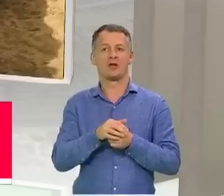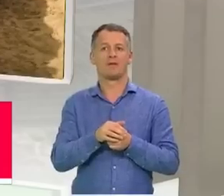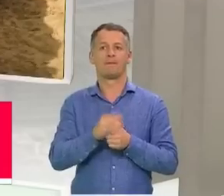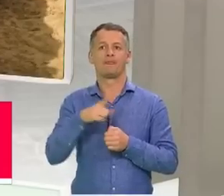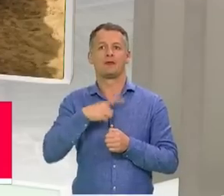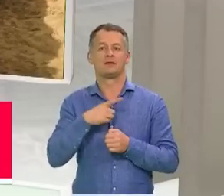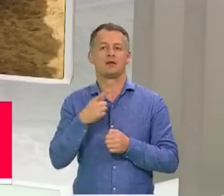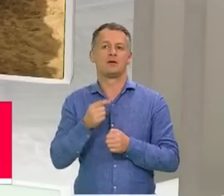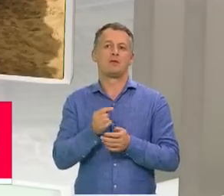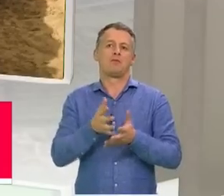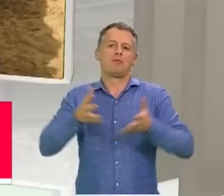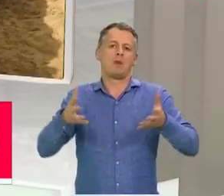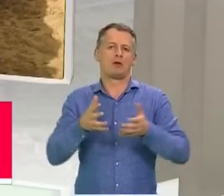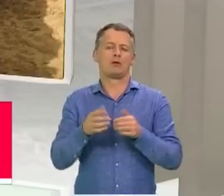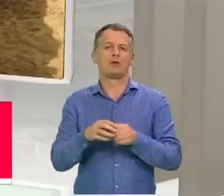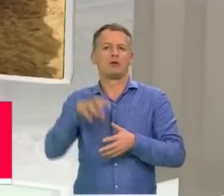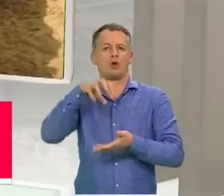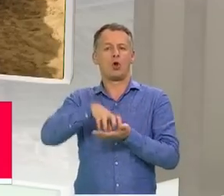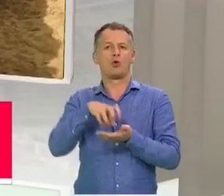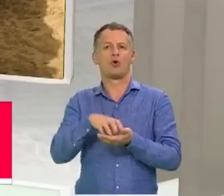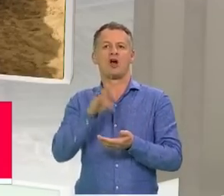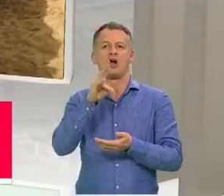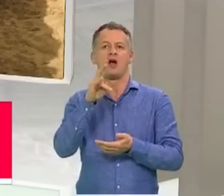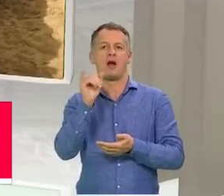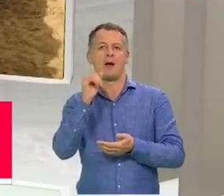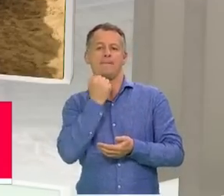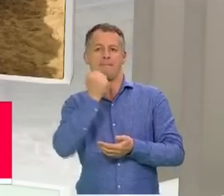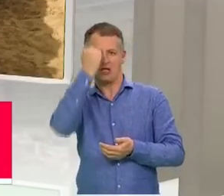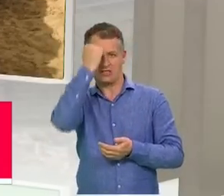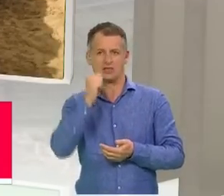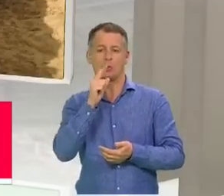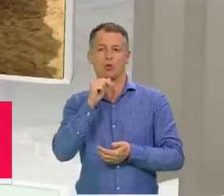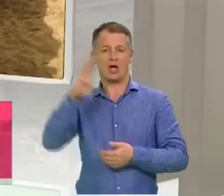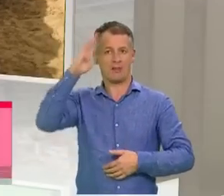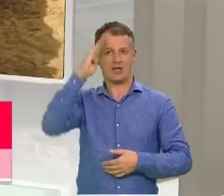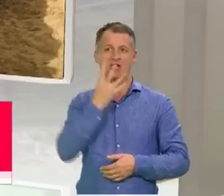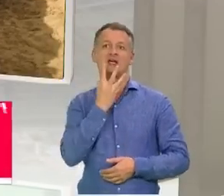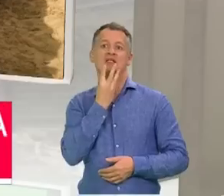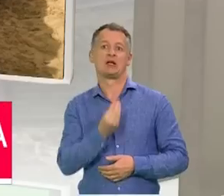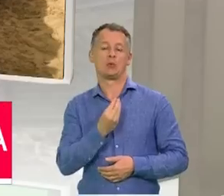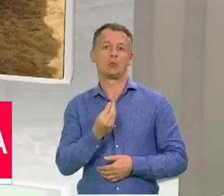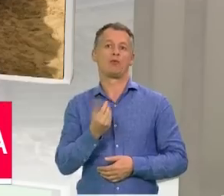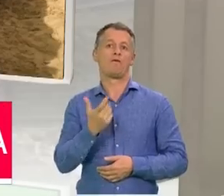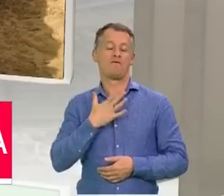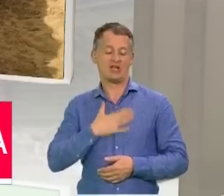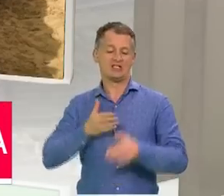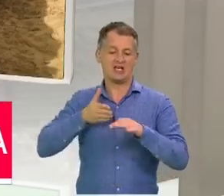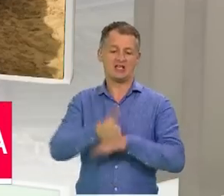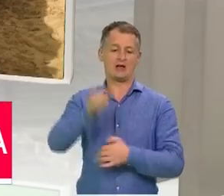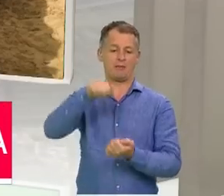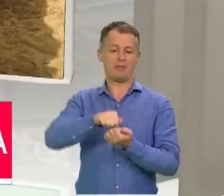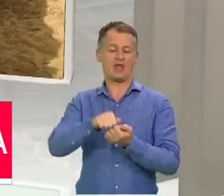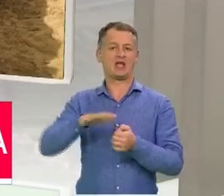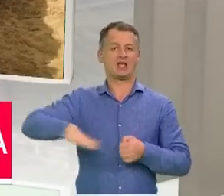este în mare parte fieful celor de la Hamas și unde armata israeliană ar vrea să intre, bineînțeles, terestru. E